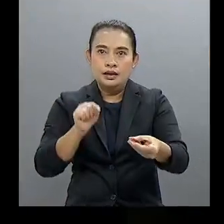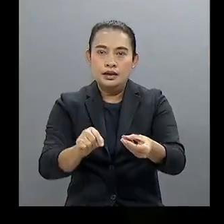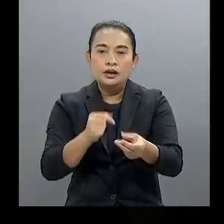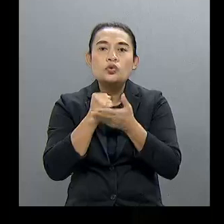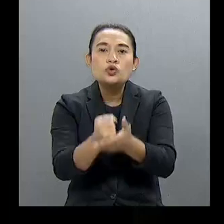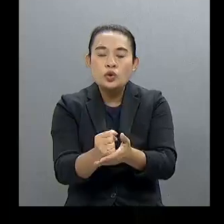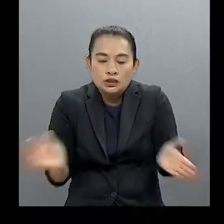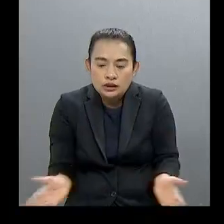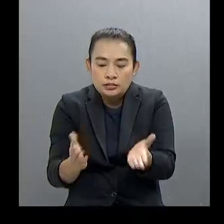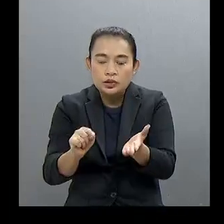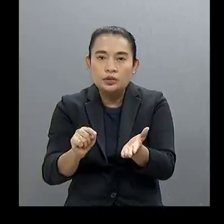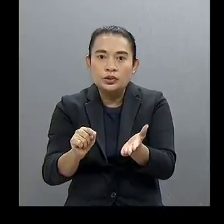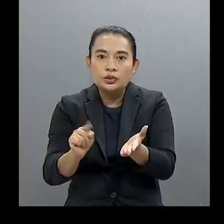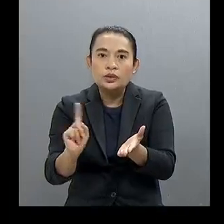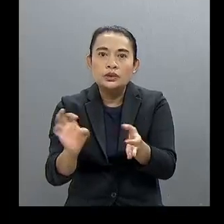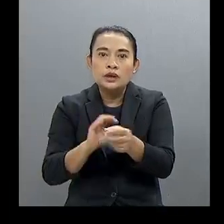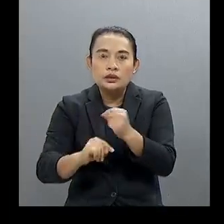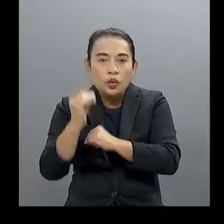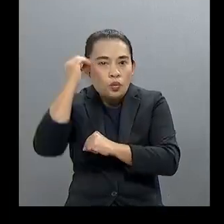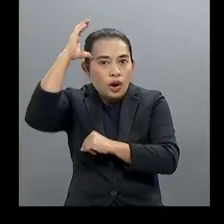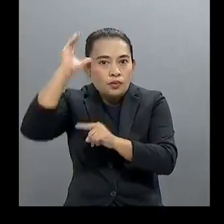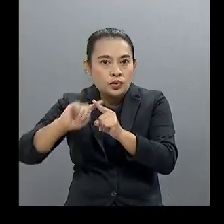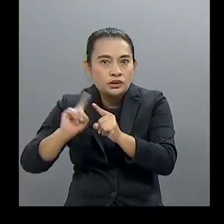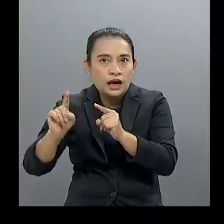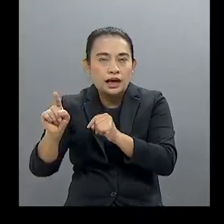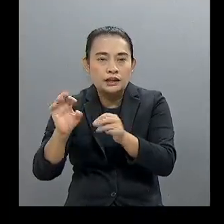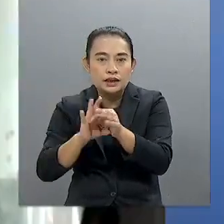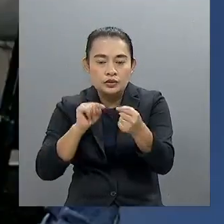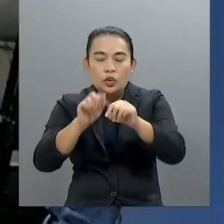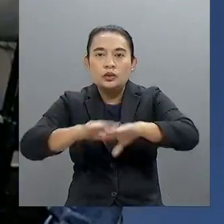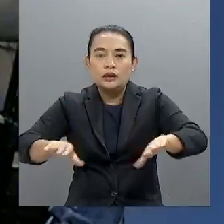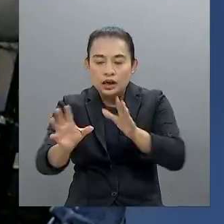นนะคะระหว่างช่วงเช้ากับช่วงค่ำที่บอกว่าเป็นช่วงเด็กกับช่วงครอบครัวเนี้ยค่ะเราจัดสรรให้เป็นช่วงของเด็กว่าการจะส่งเสริมทักษะพวกLife skillต่างๆ Social Skillsสำหรับเด็กนะคะเดี๋ยวเอากลุ่มความรู้ที่เด็กๆครอบครัวครูจะได้เข้ามาแสวงหาเมื่อจะเป็นสารคดีไม่ว่าจะเป็นการนำสาระวิชาต่างๆเนี่ยมาเปลือกว่าปรับปรุงใหม่เพื่อให้วิชาแล้วนะได้รับการถ่ายทอดอย่างสนุกสนานมากขึ้นกลุ่มที่ได้ว่าเป็นบันเทิงเป็นสาระบันเทิงนะละครอะไรต่างๆซีรีส์ต่างๆที่เหมาะสมสำหรับเด็กกลุ่มเนื้อหาที่เป็นการทำงานร่วมกับองค์กรภาคีเครือข่ายในการส่งเสริมนวัตกรรมความคิดสร้างสรรค์